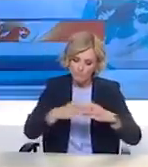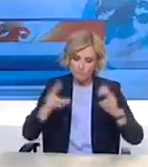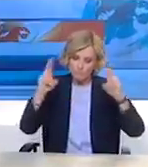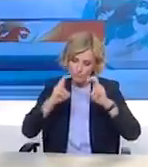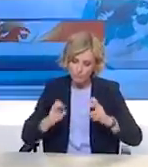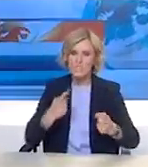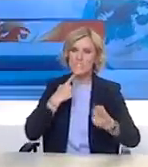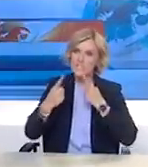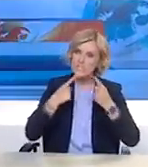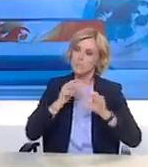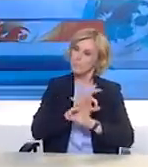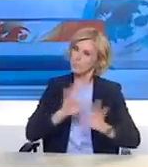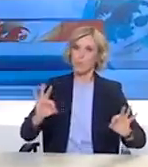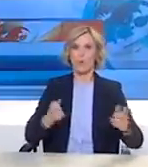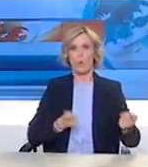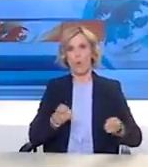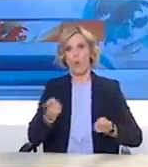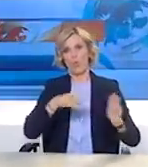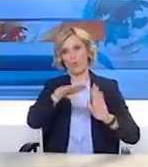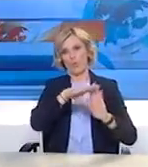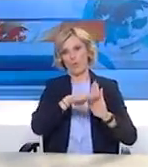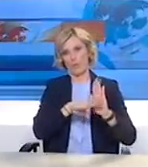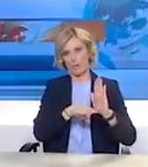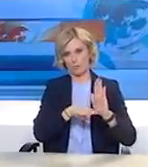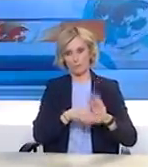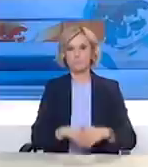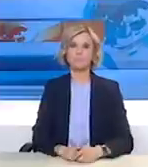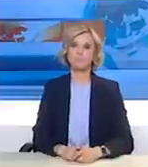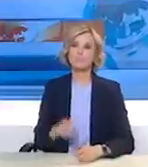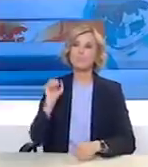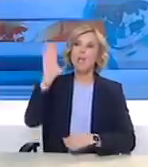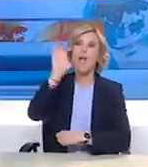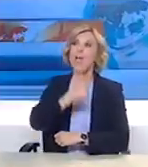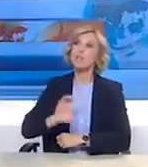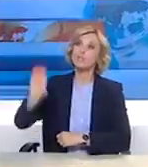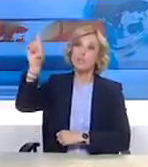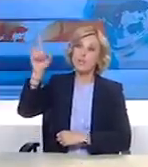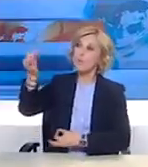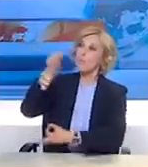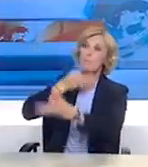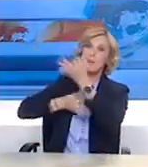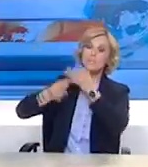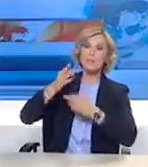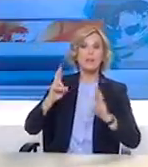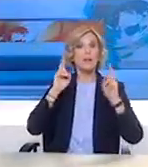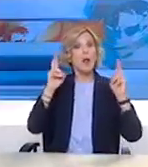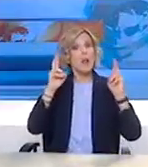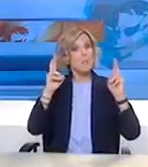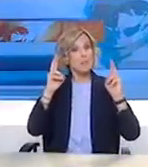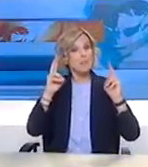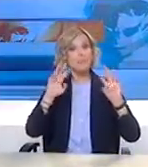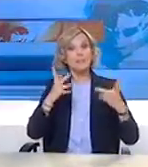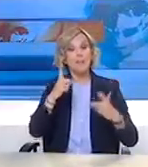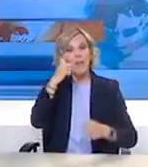Αθηνών. Από το εξωτερικό είχαμε κάποια ελπιδοφόρα μηνύματα σχετικά με τη χρήση ενός